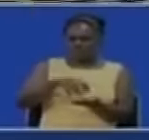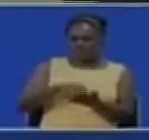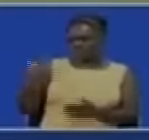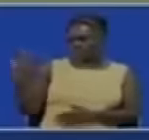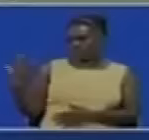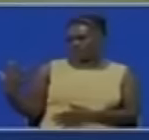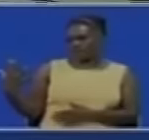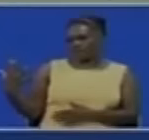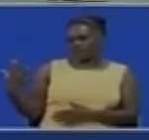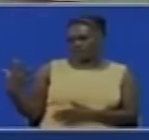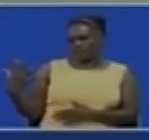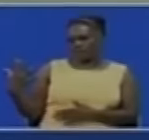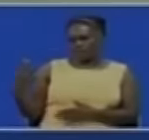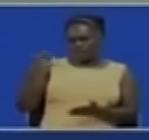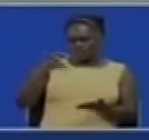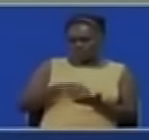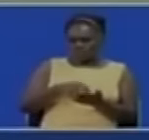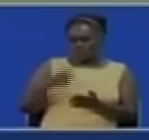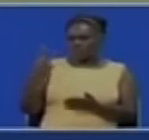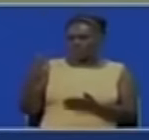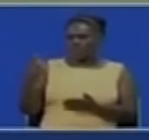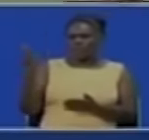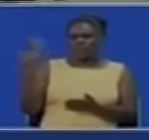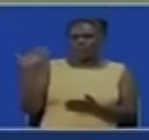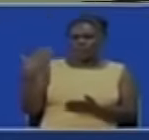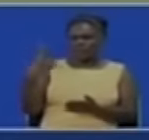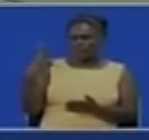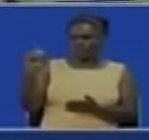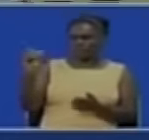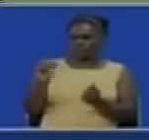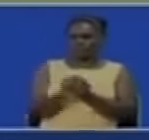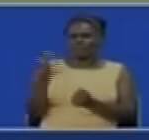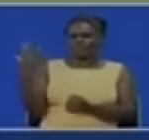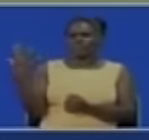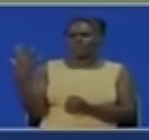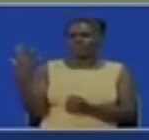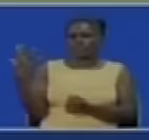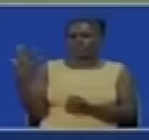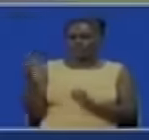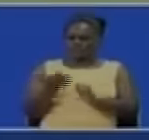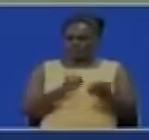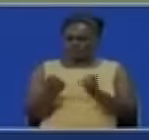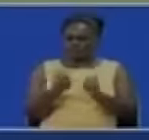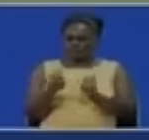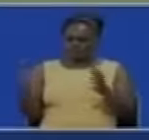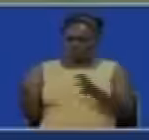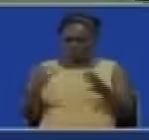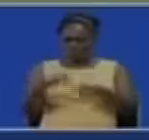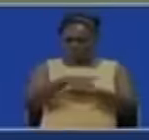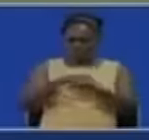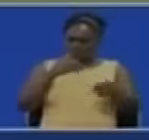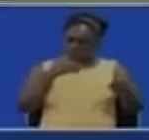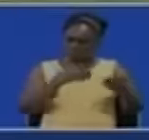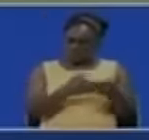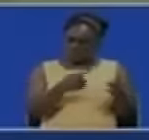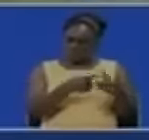5 kwenye ligi baada ya kumaliza katika nafasi ya 2 msimu wa mwaka 2015. Huku mashindano ya vilabu vya Afrika yakikaribia